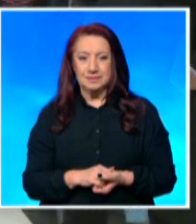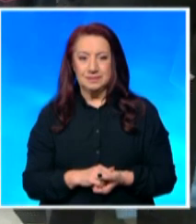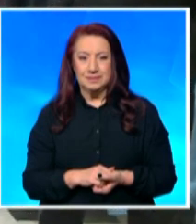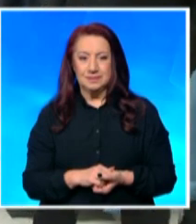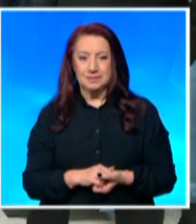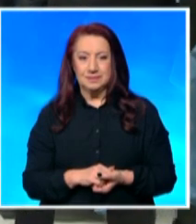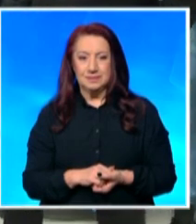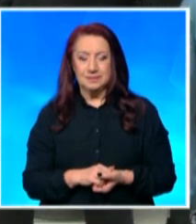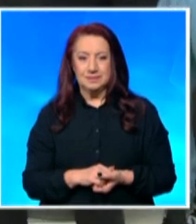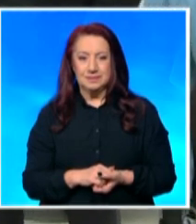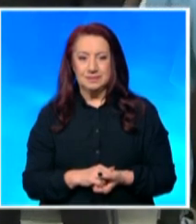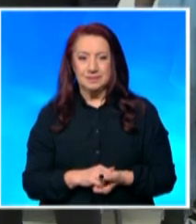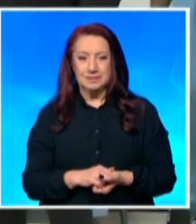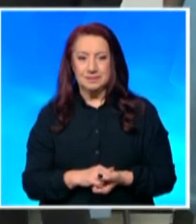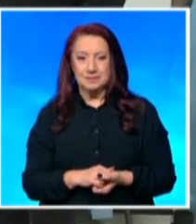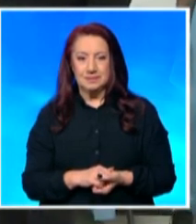Trevor Pulov.